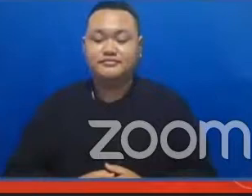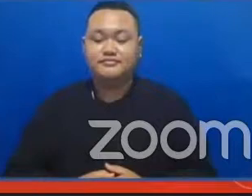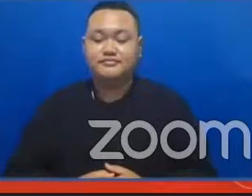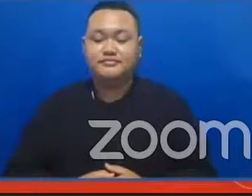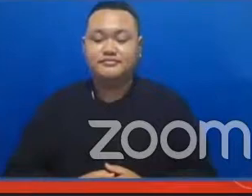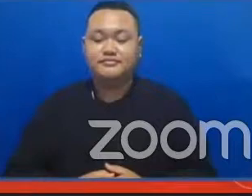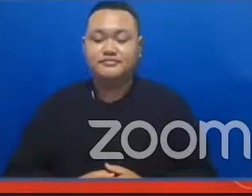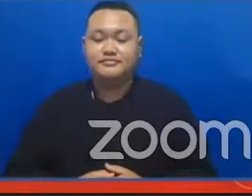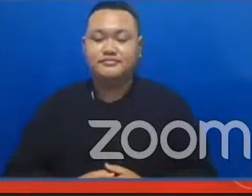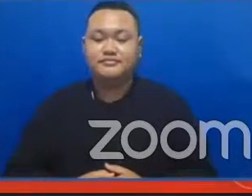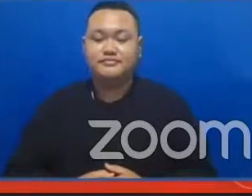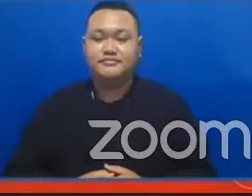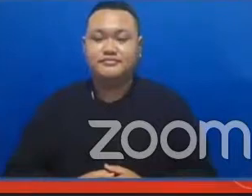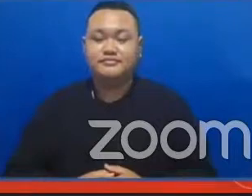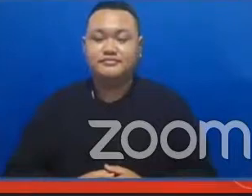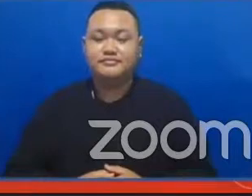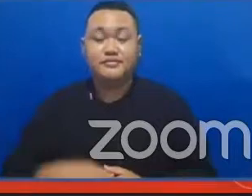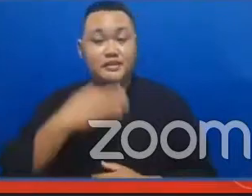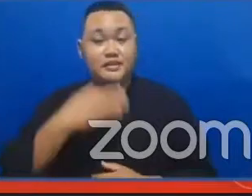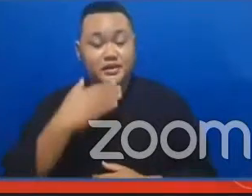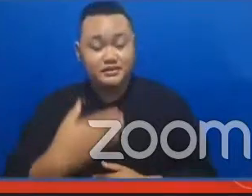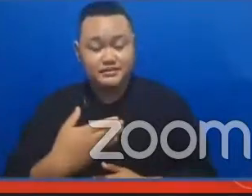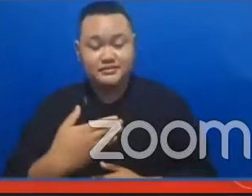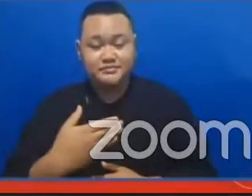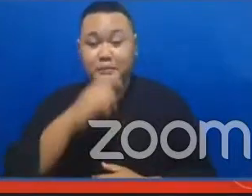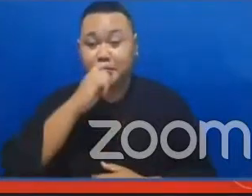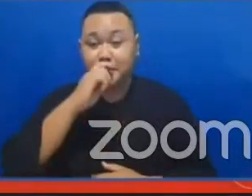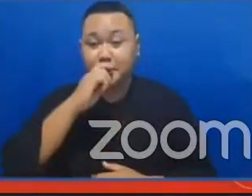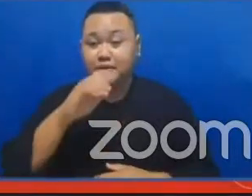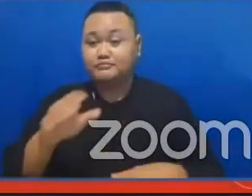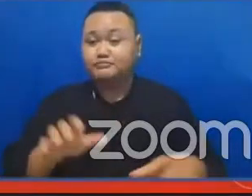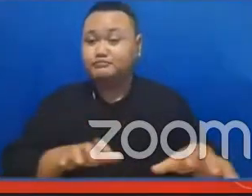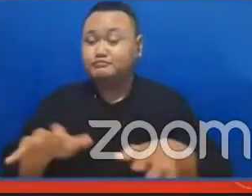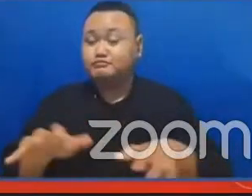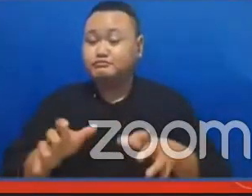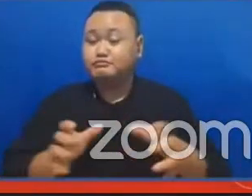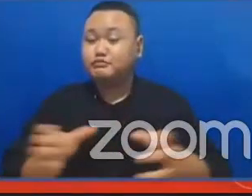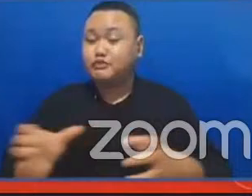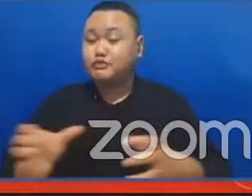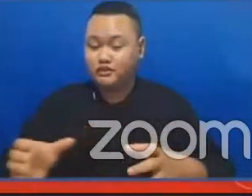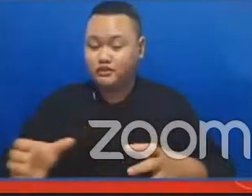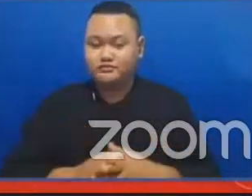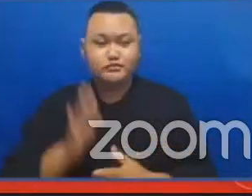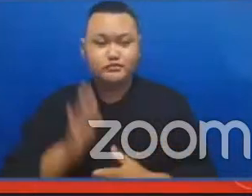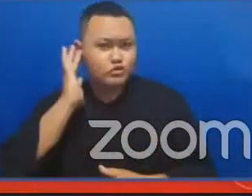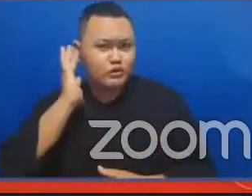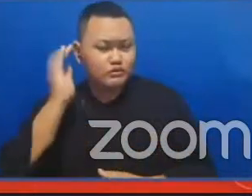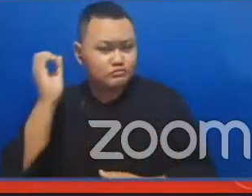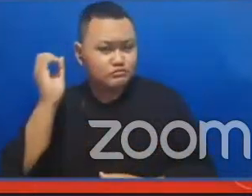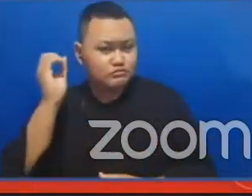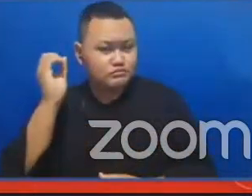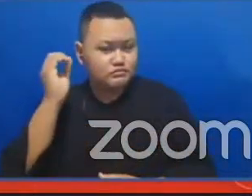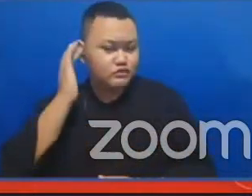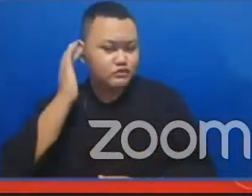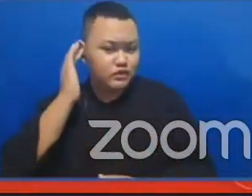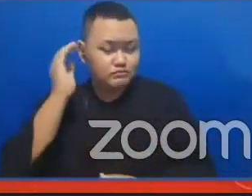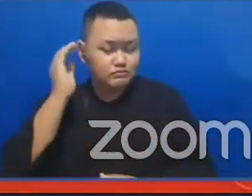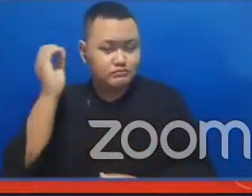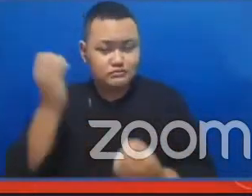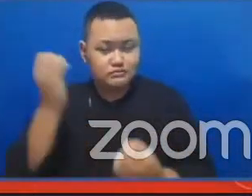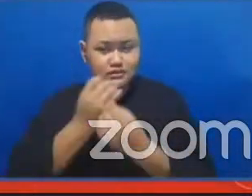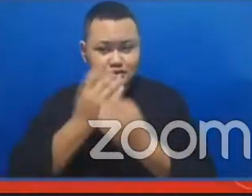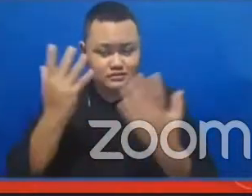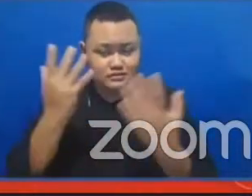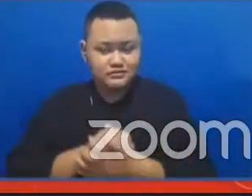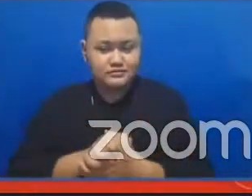Ya, terima kasih kepada Pak Moderator. Suara saya jelas, Pak, ya? Jelas,